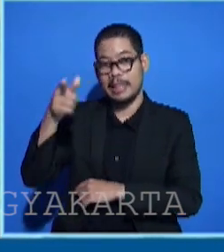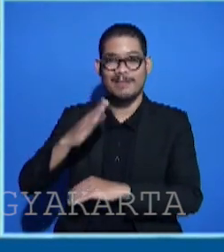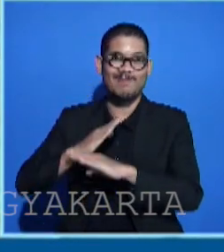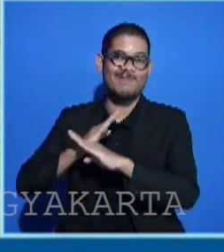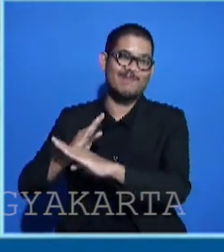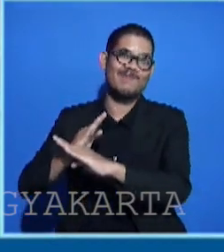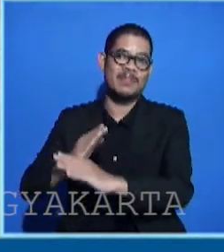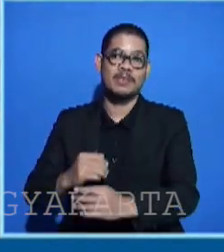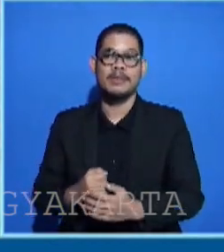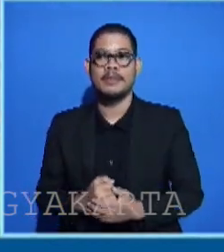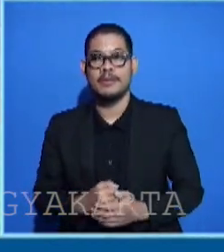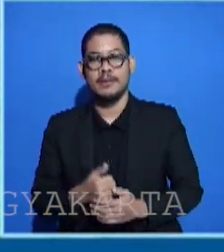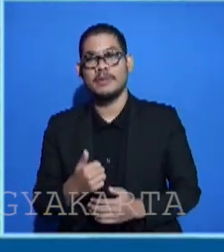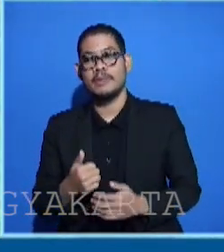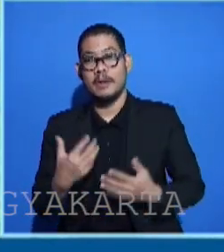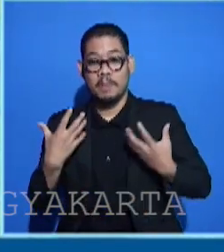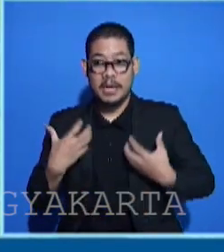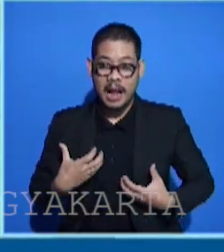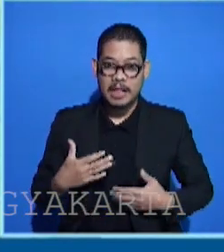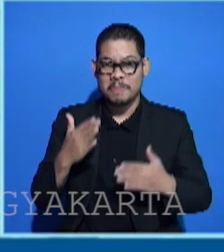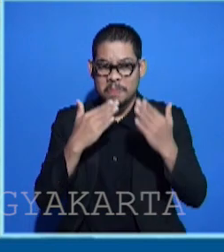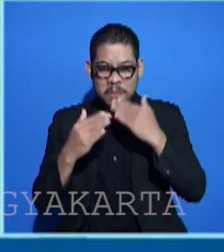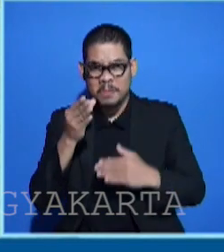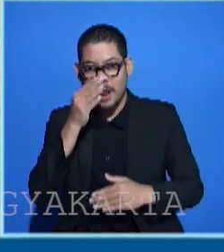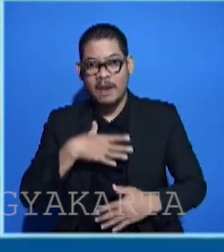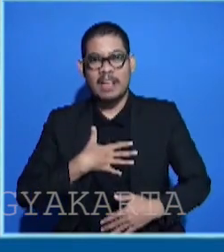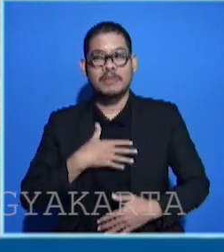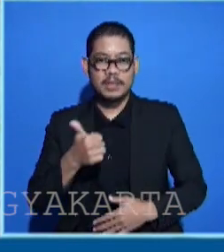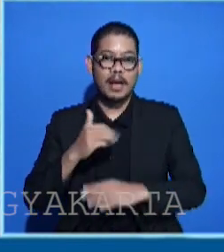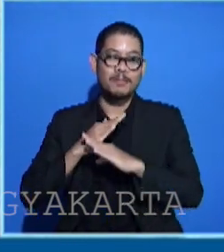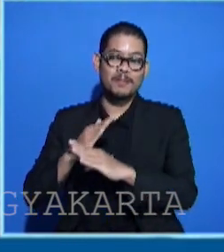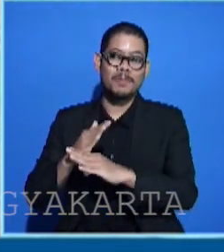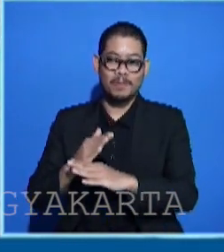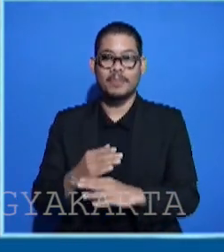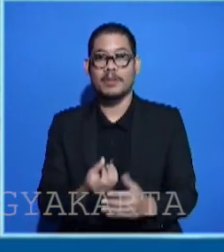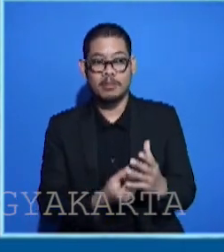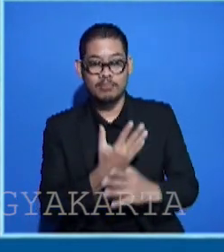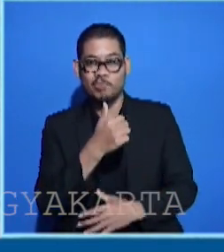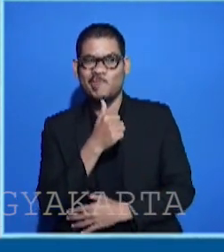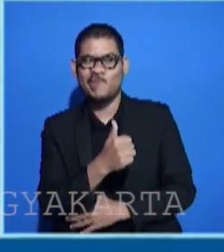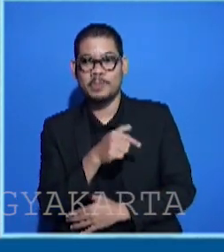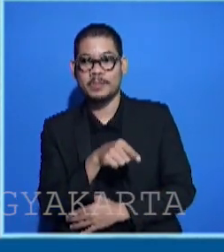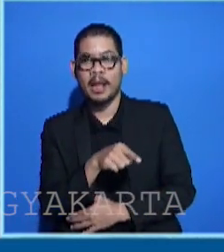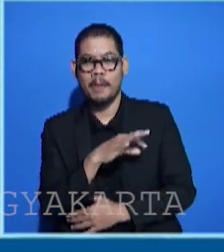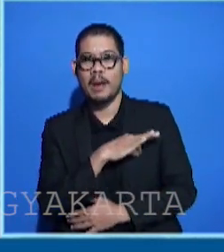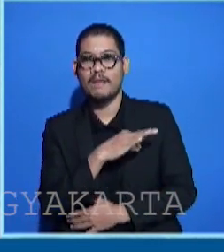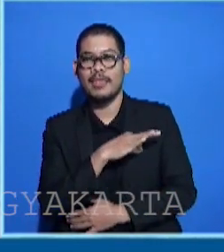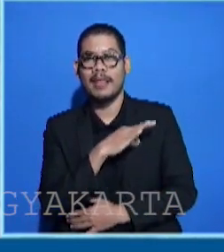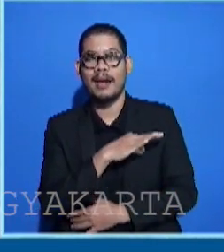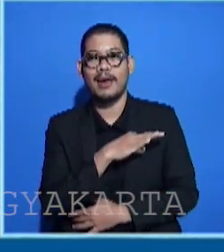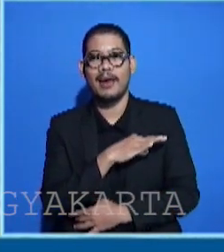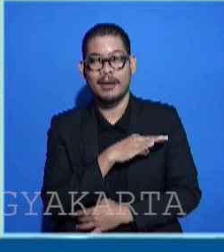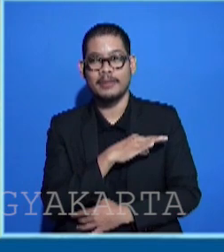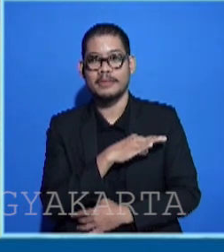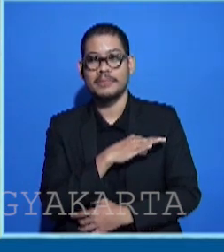sarta bronkitis. Mboten namung menika jalaran saking endahing sekar kecombrang kathah saged dipunupangetaken minangka